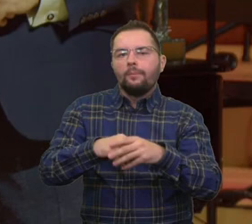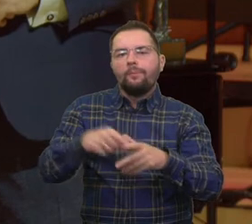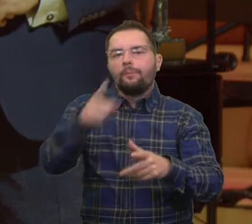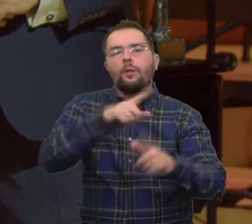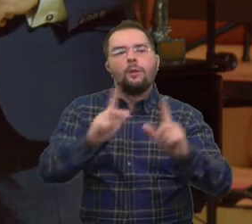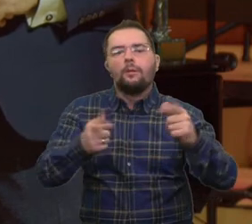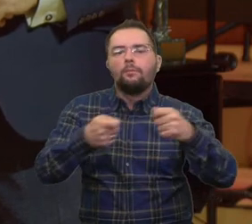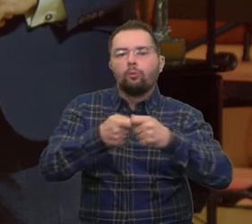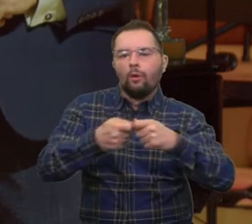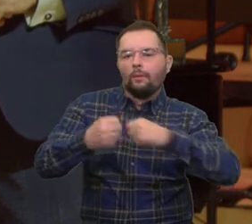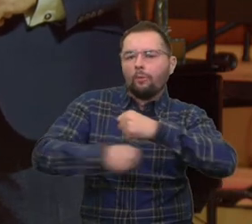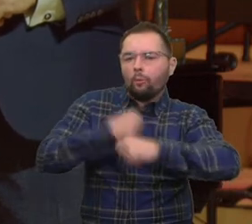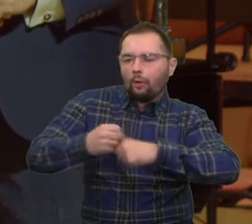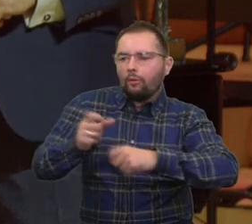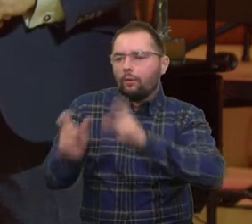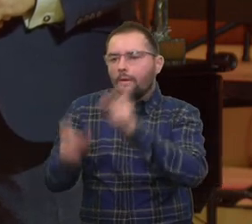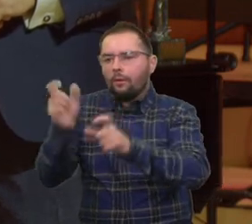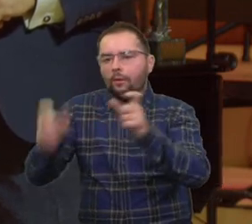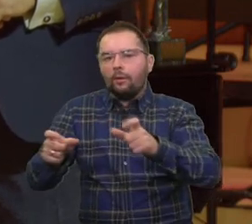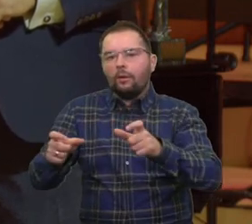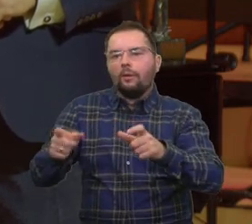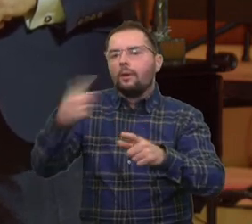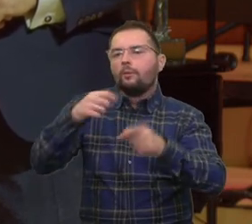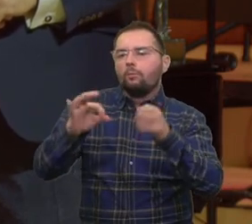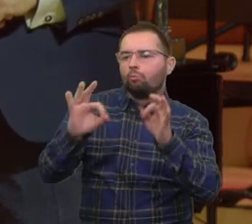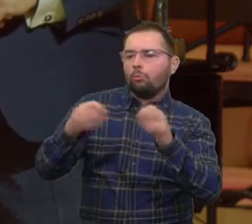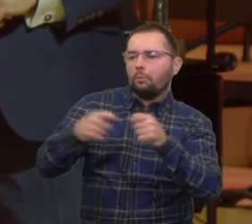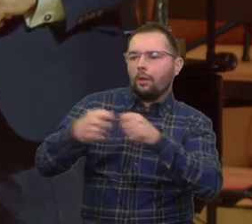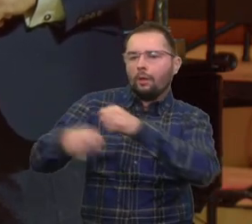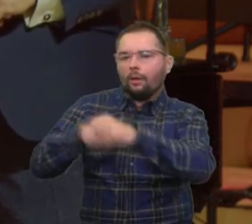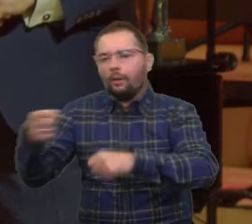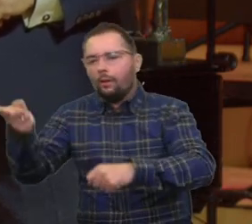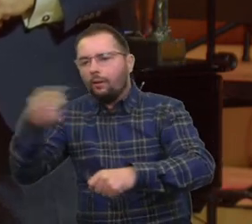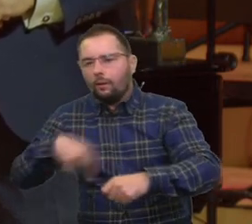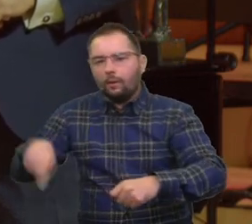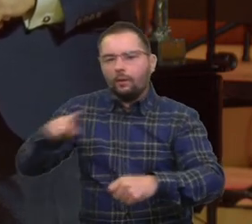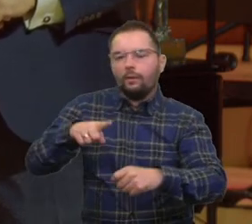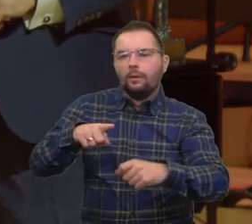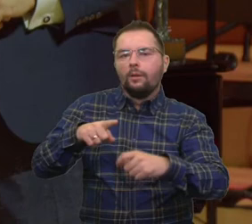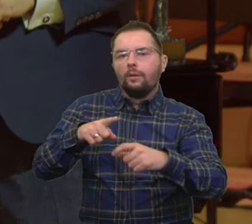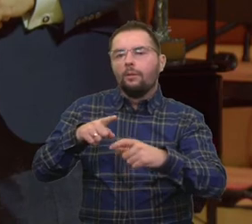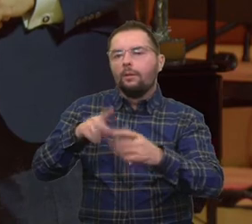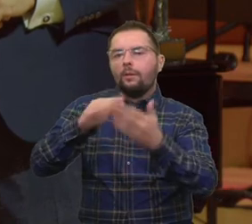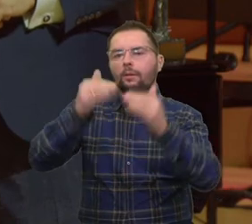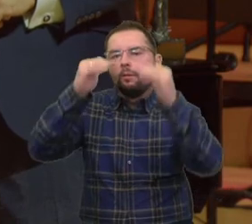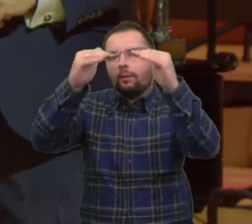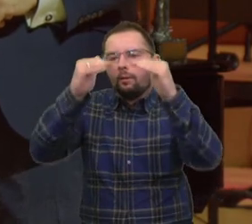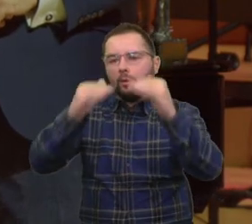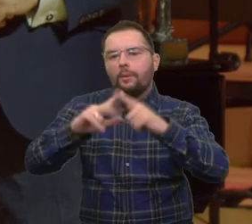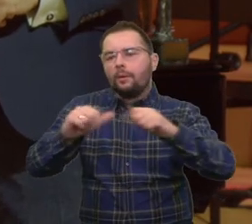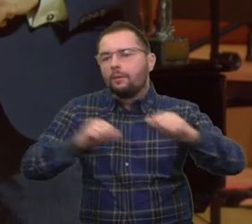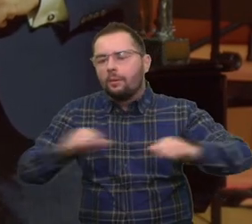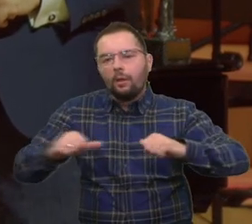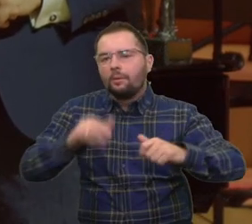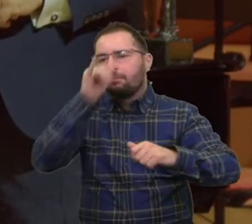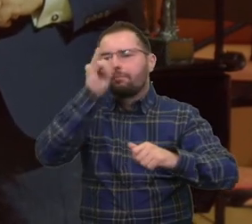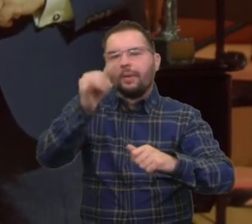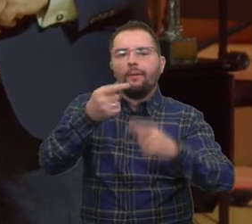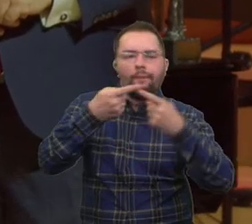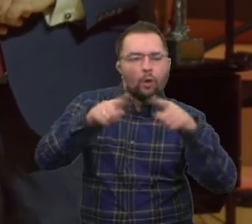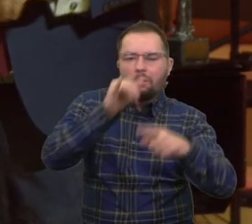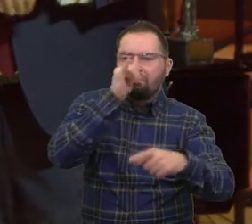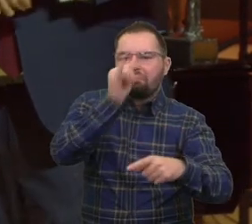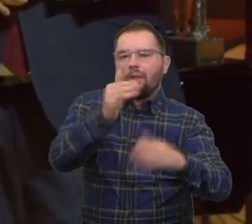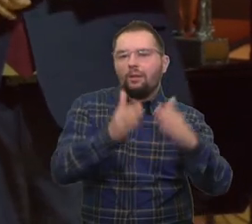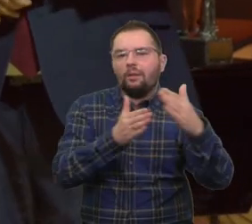naszych współpracowników, bez dobrej współpracy pomiędzy poszczególnymi szczeblami samorządu nie dalibyśmy rady.